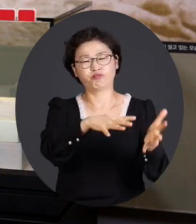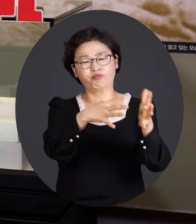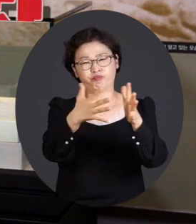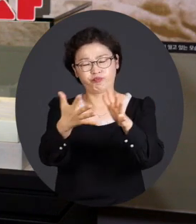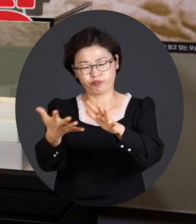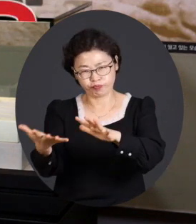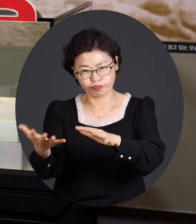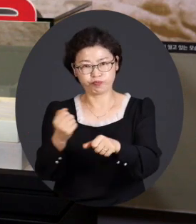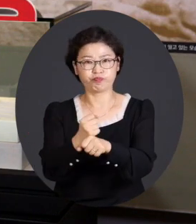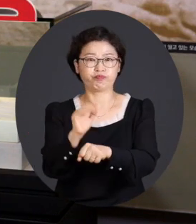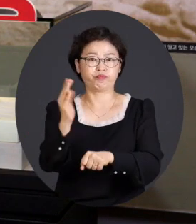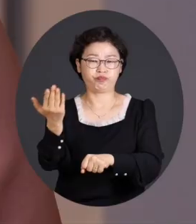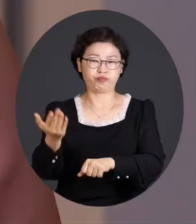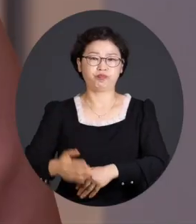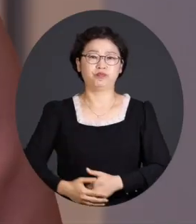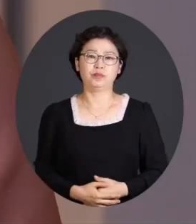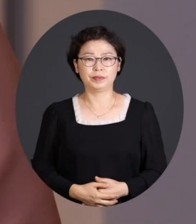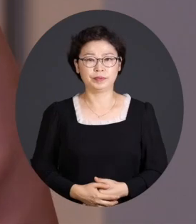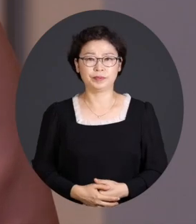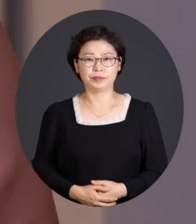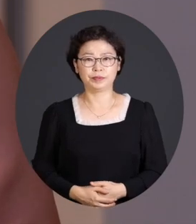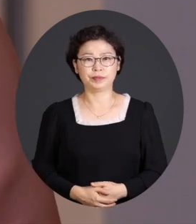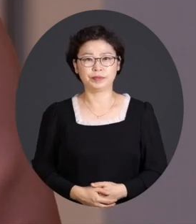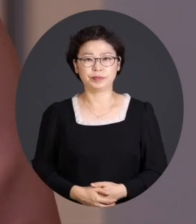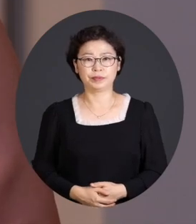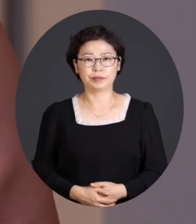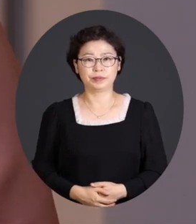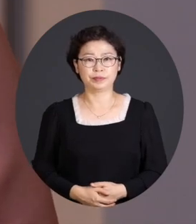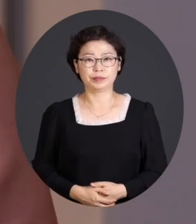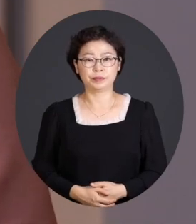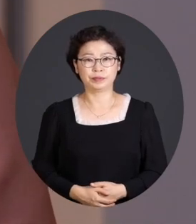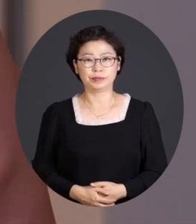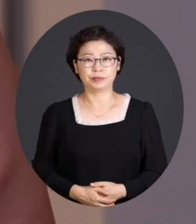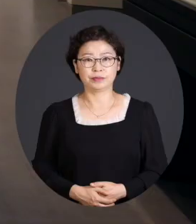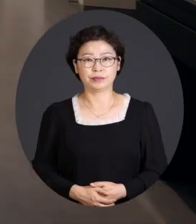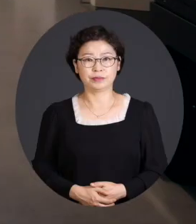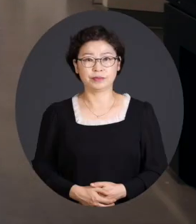암내장당하고 바다에 수장되기도 했습니다.